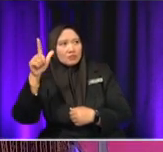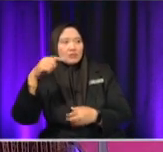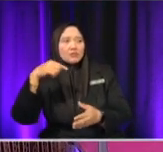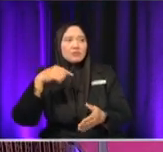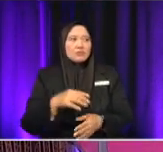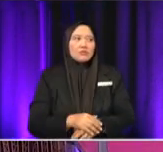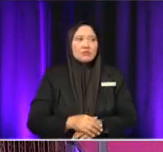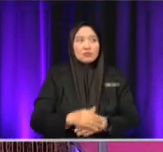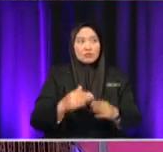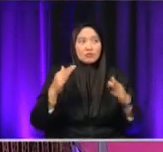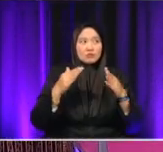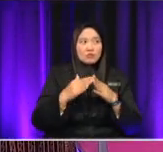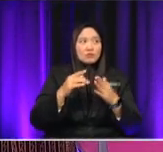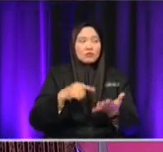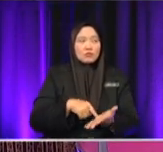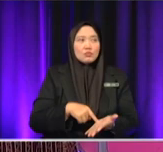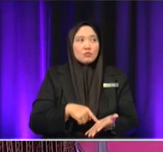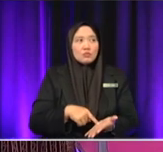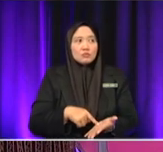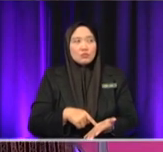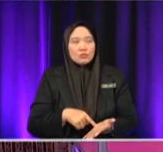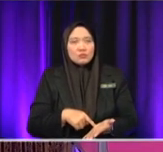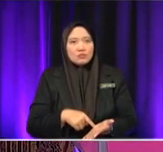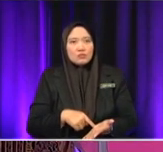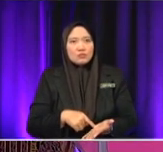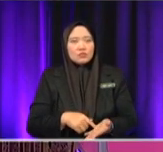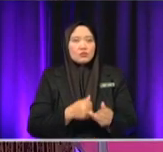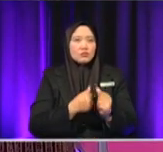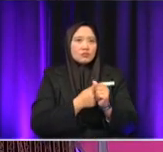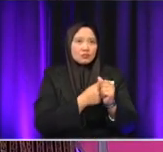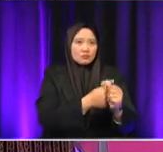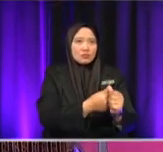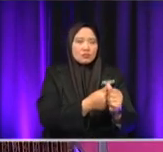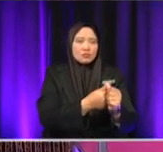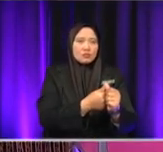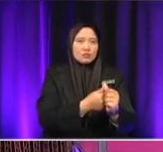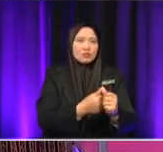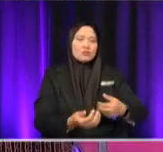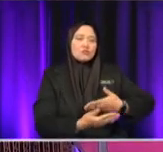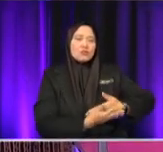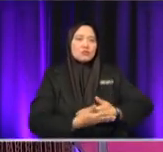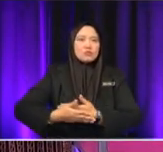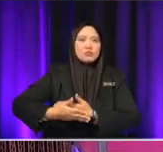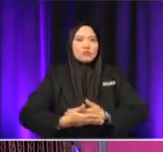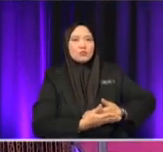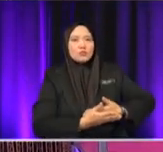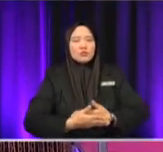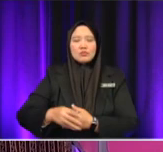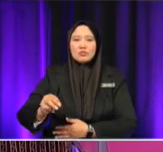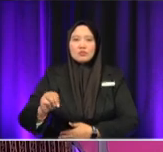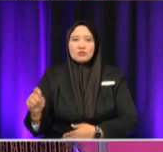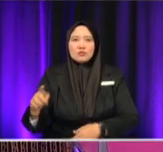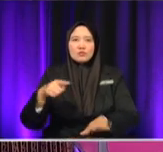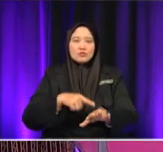Ustazah ini kan eee Berdasarkan pengalaman anak-anak muda kita yang jadi anak di rumah Dia melihat ibu ayah dia